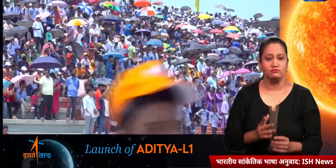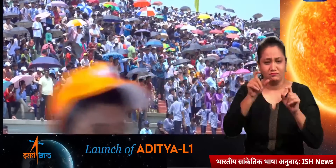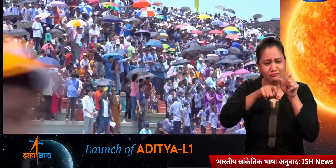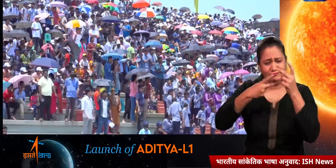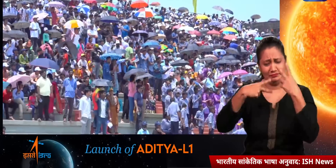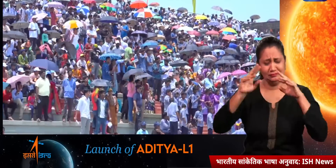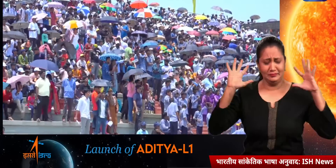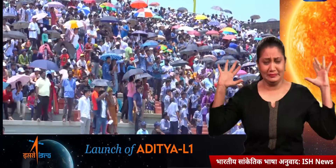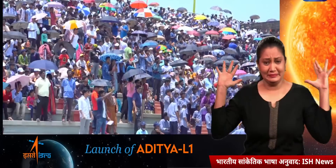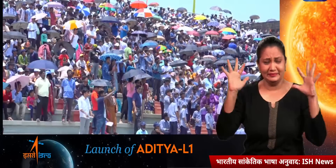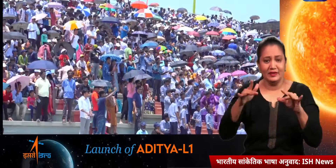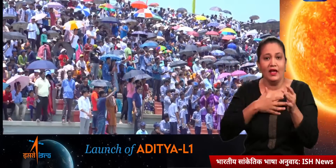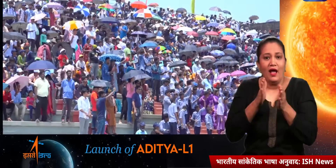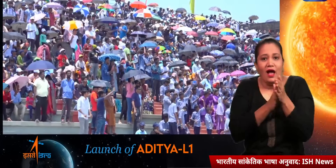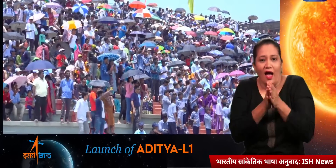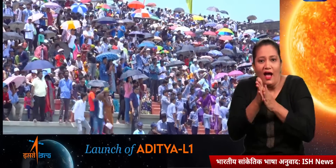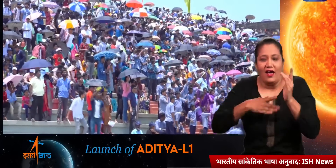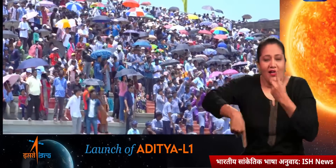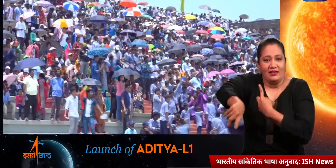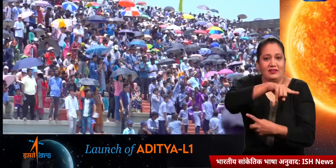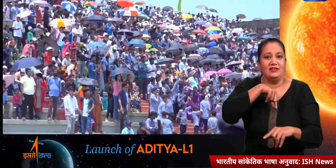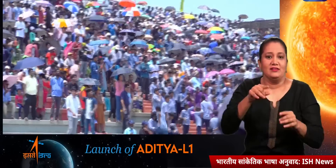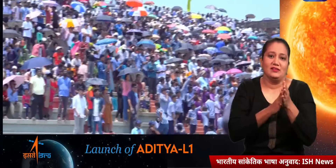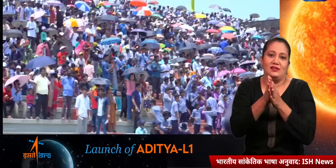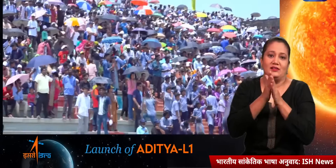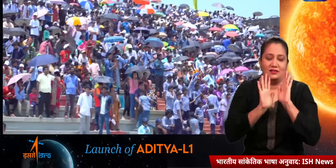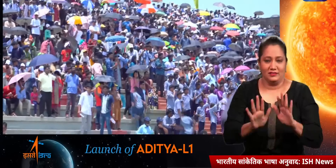इनका रोमांच देखते ही बनता है।